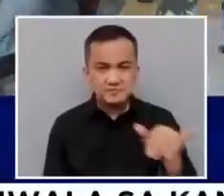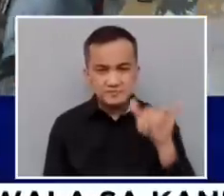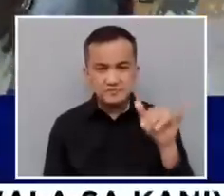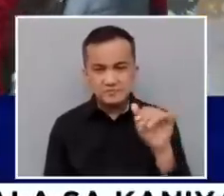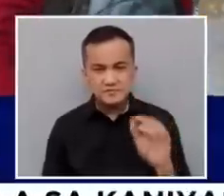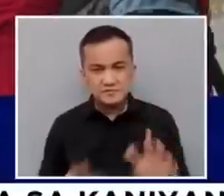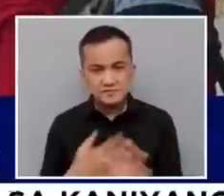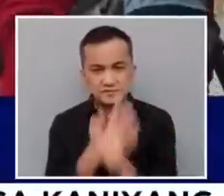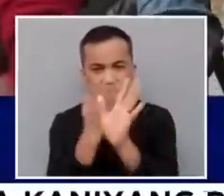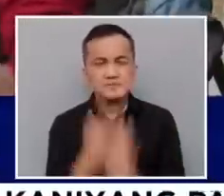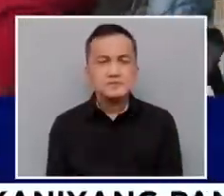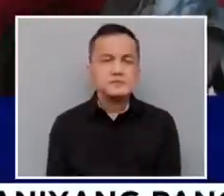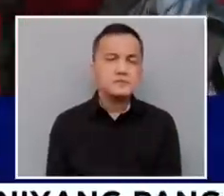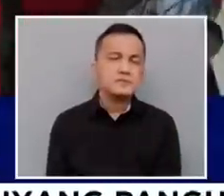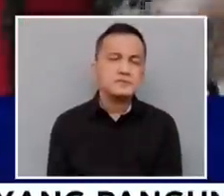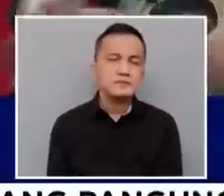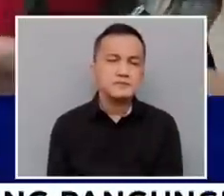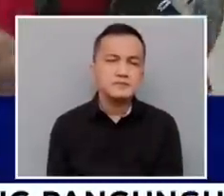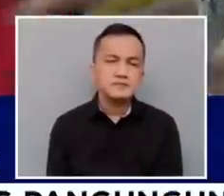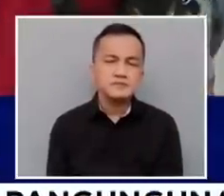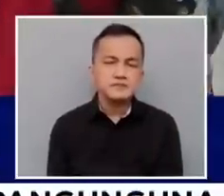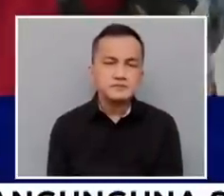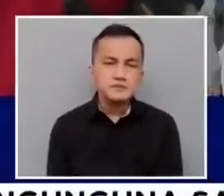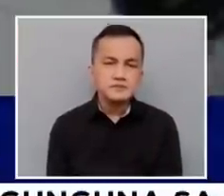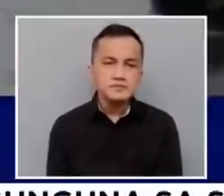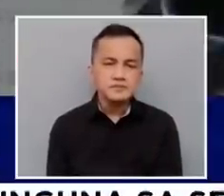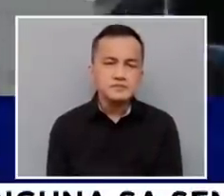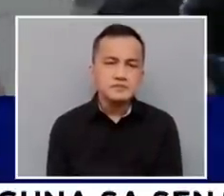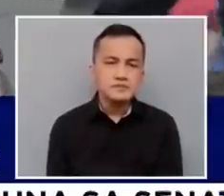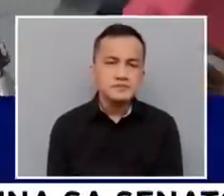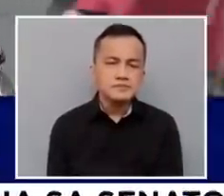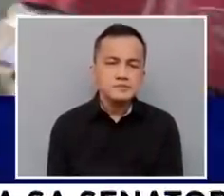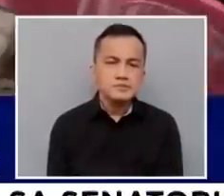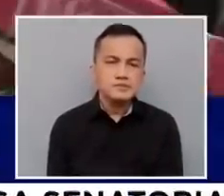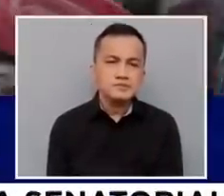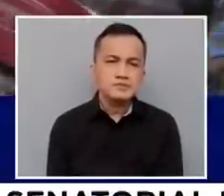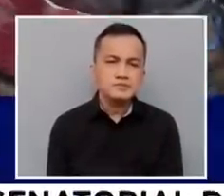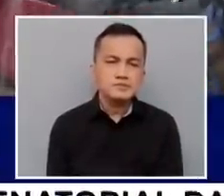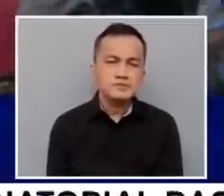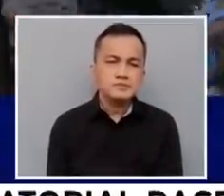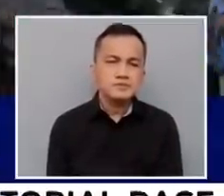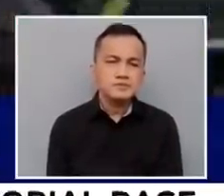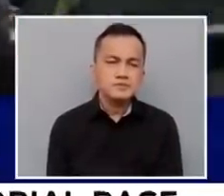siguro as of this time. Si presidential aspirant,